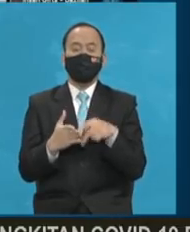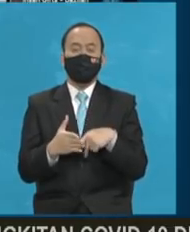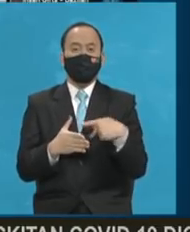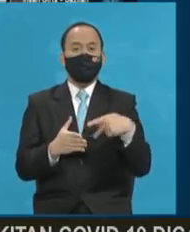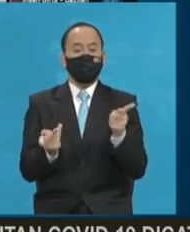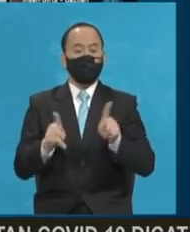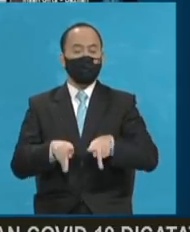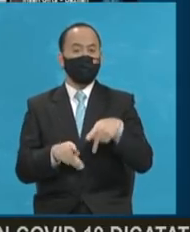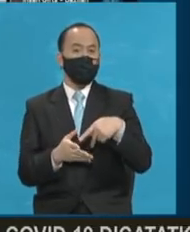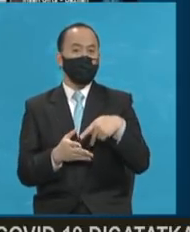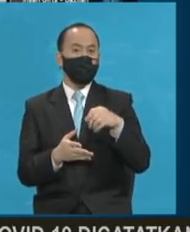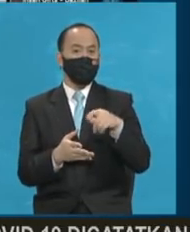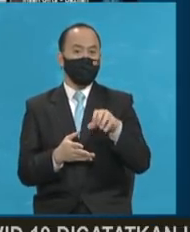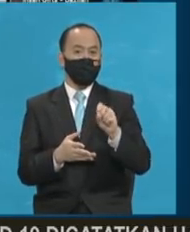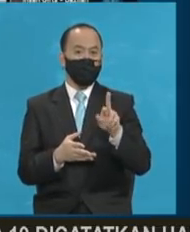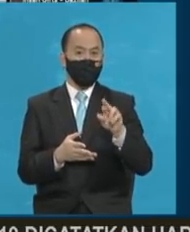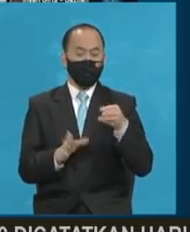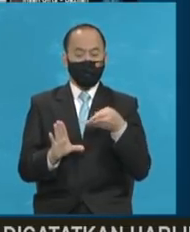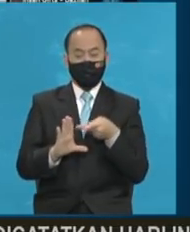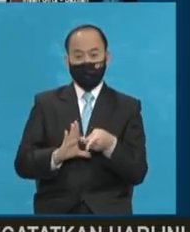dan memajukan produk